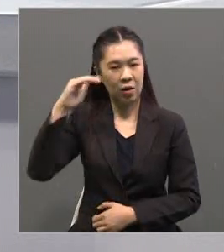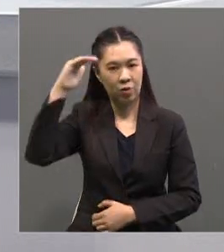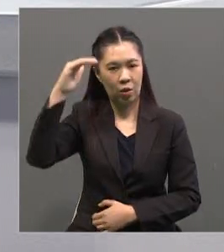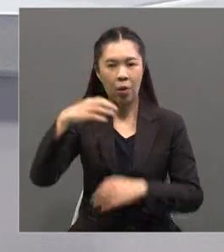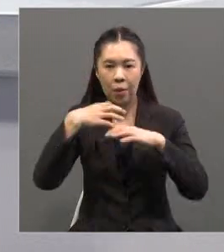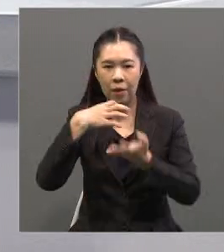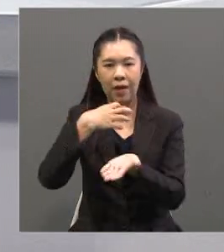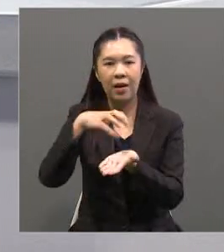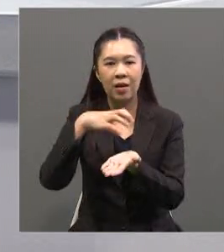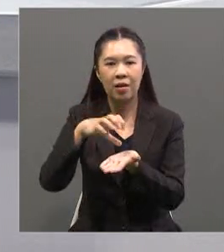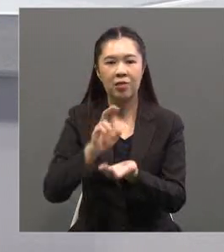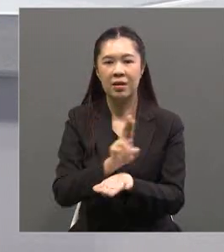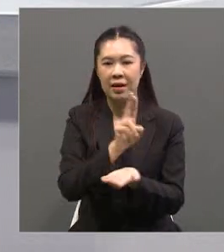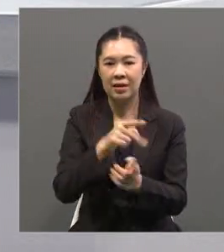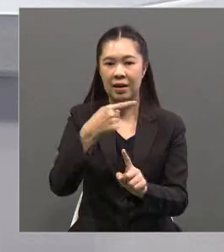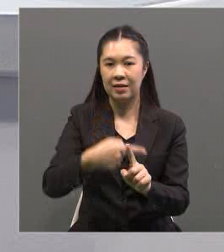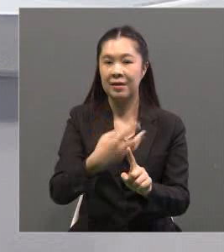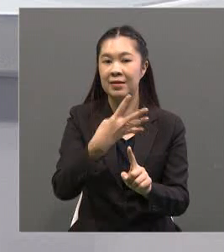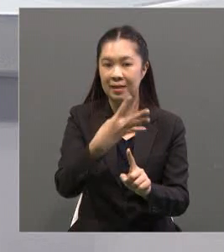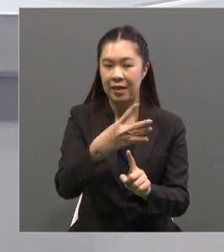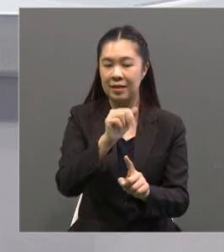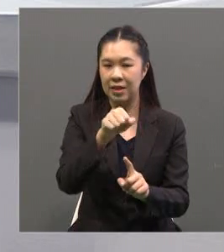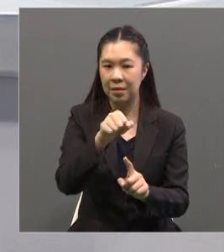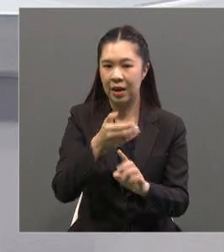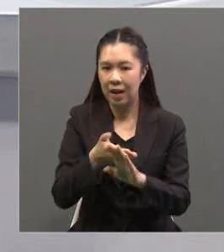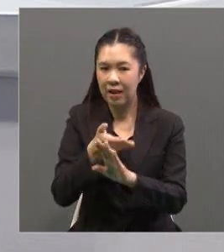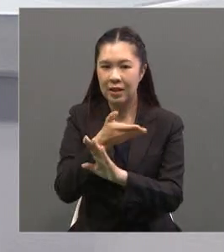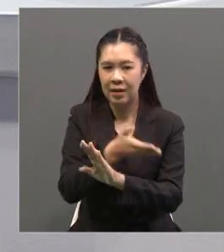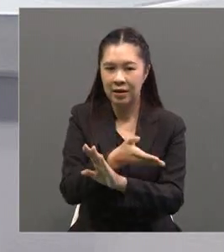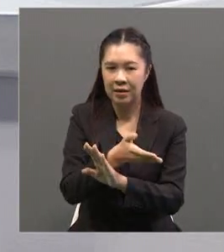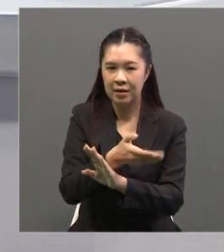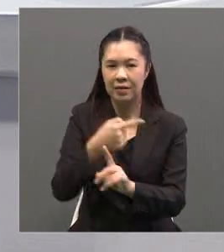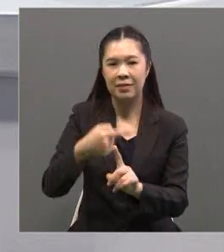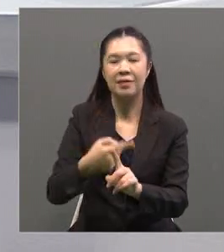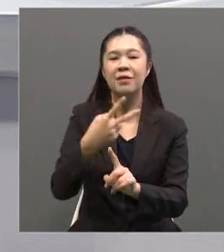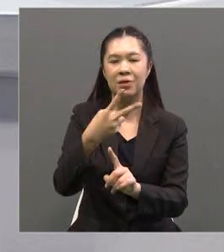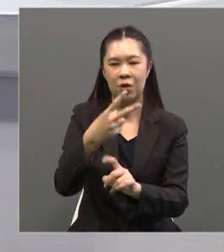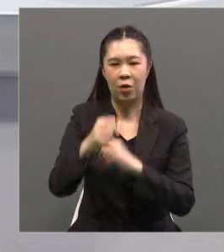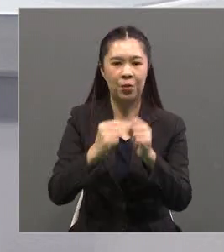เดิมบอกว่าจะใช้จ่ายในช่วงของเดือนเมษายนถูกต้องไหมคะขยับให้เร็วขึ้นก็คือในช่วงเดือนกุมภาพันธ์ปีหน้านะคะ